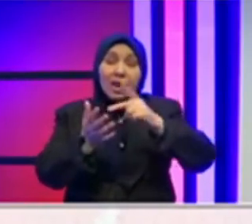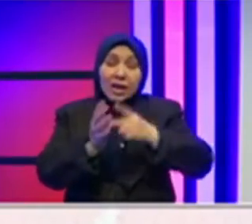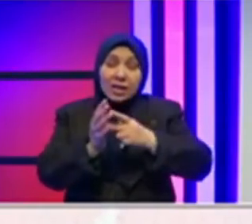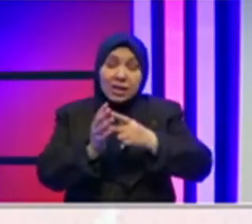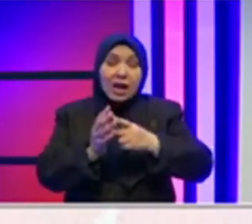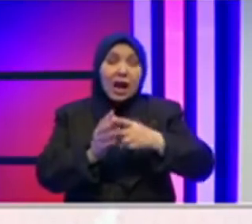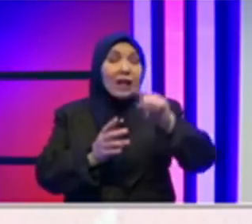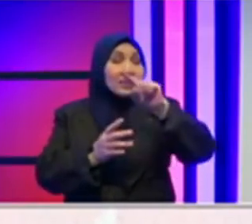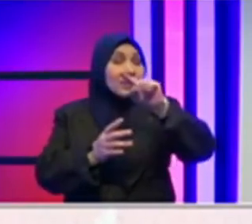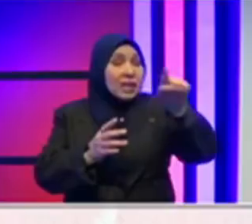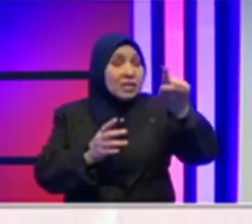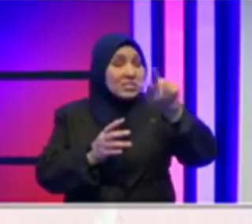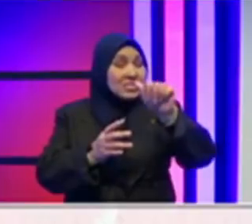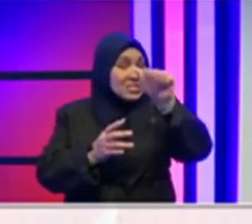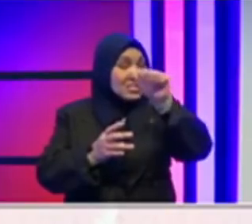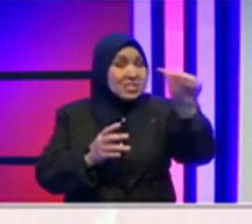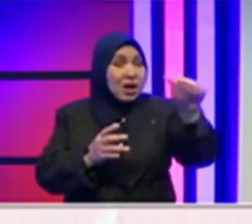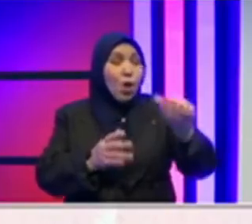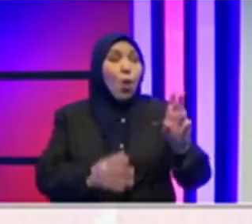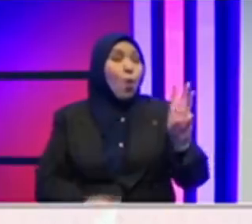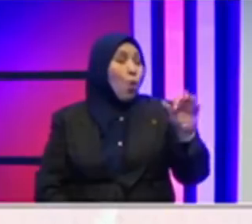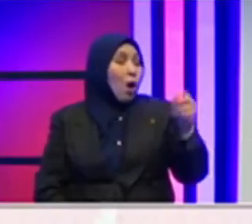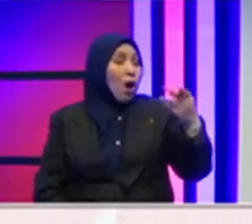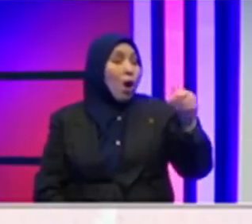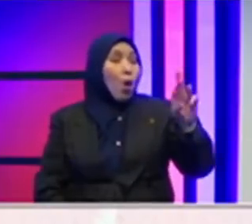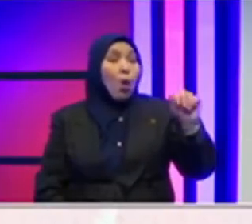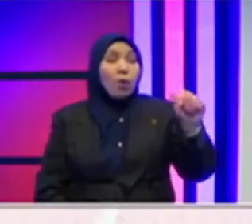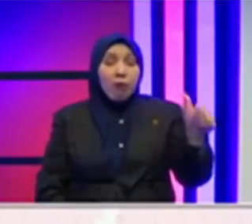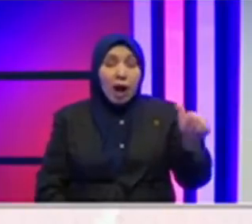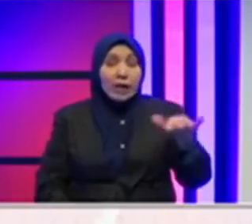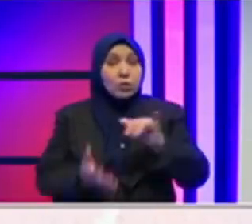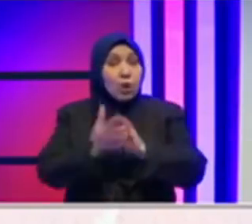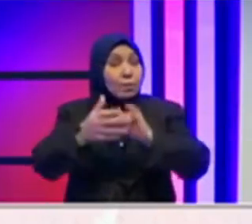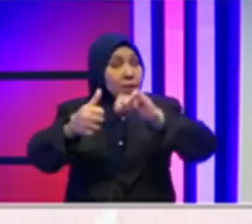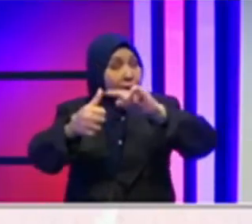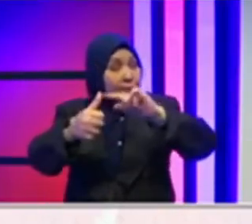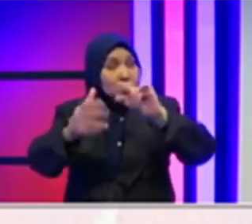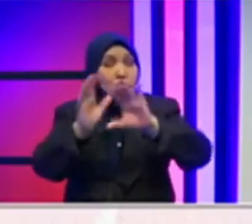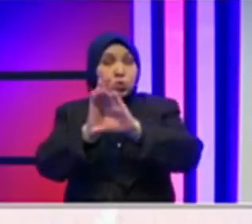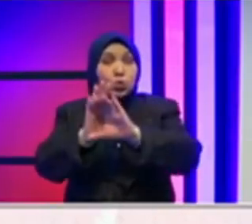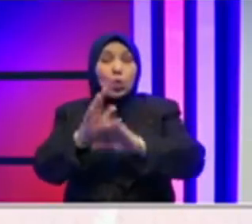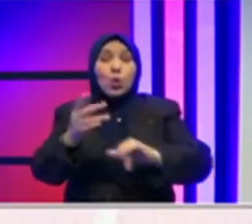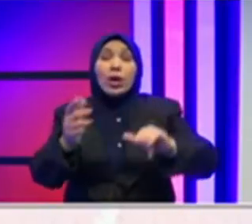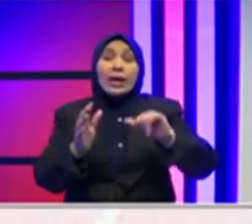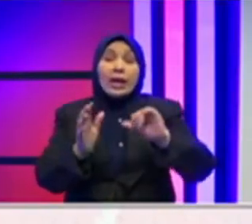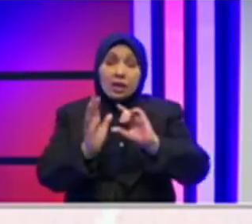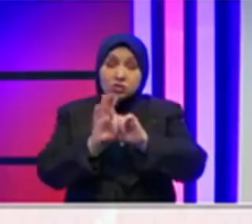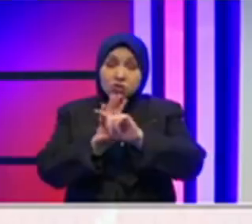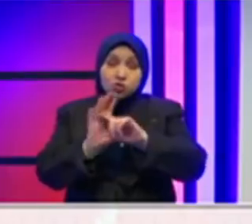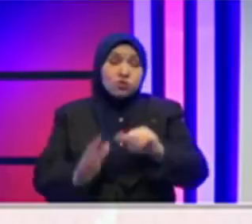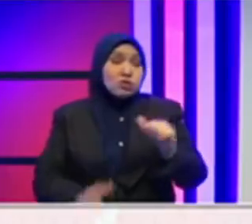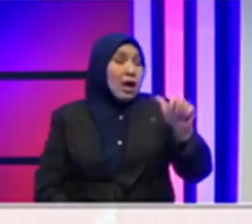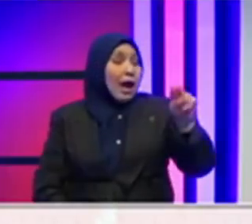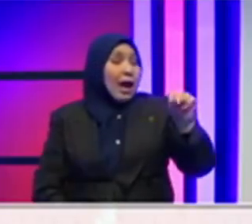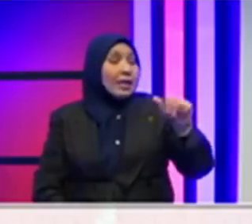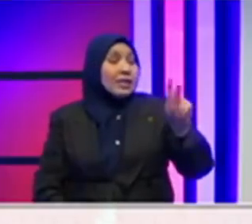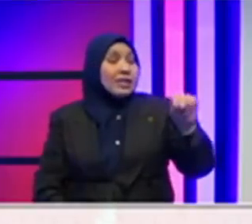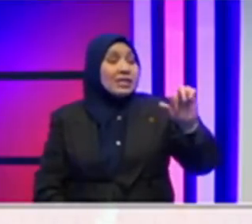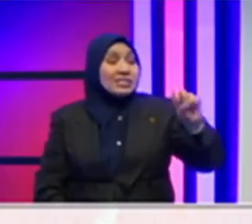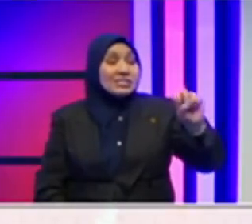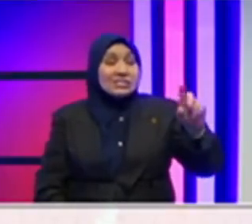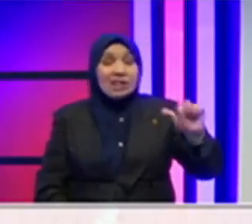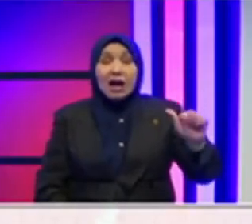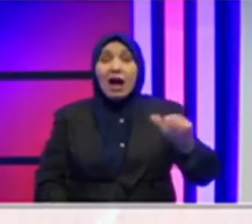Dhahara, dhahara, itu yang pertama contoh dia. Kemudian dalam surah An-Nisa ayat